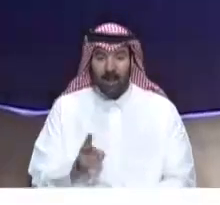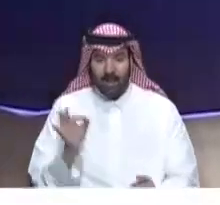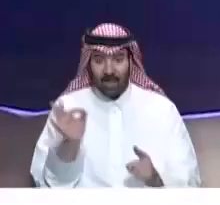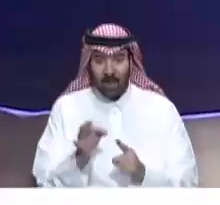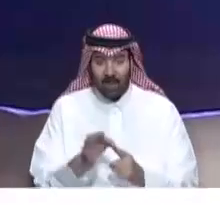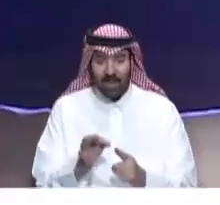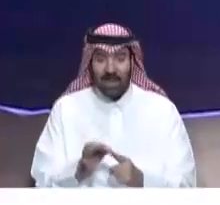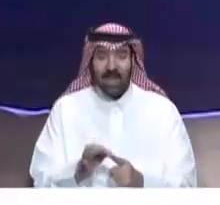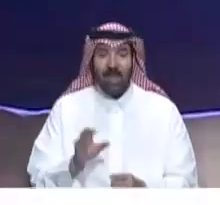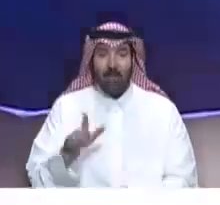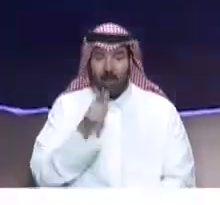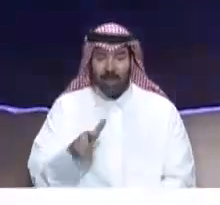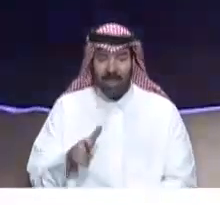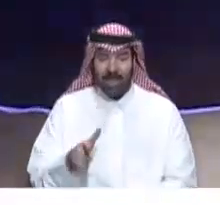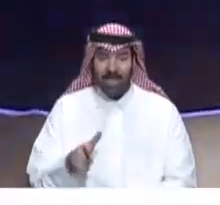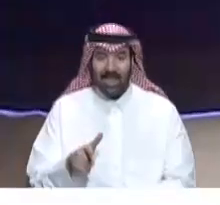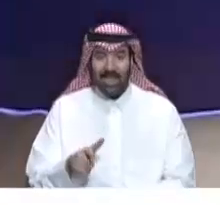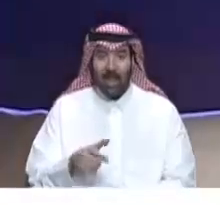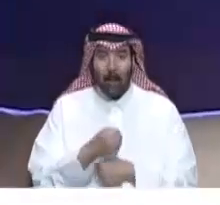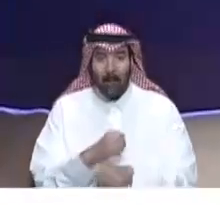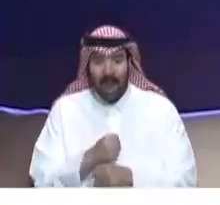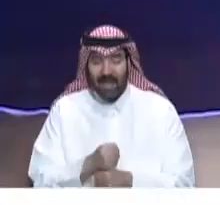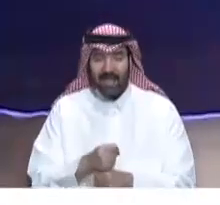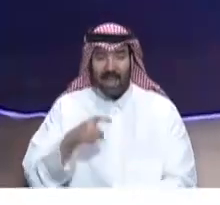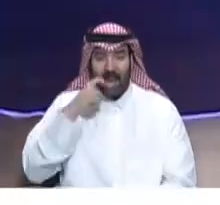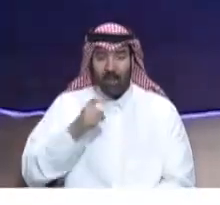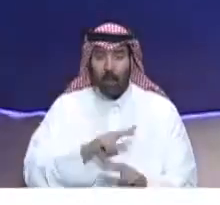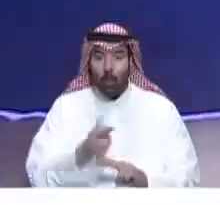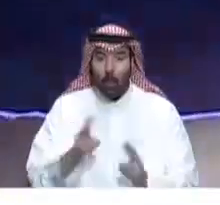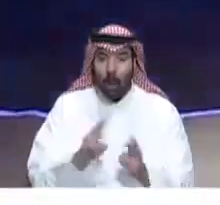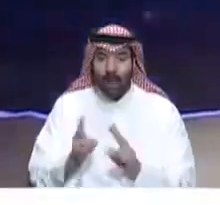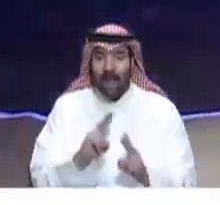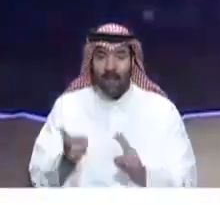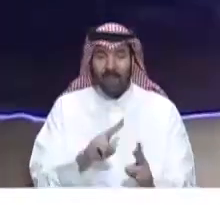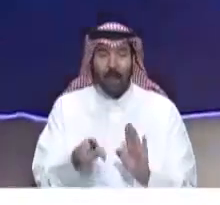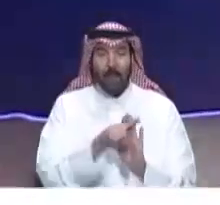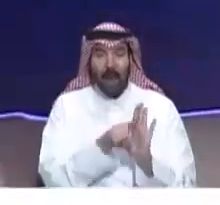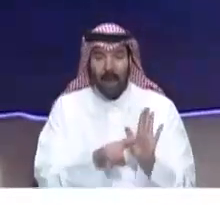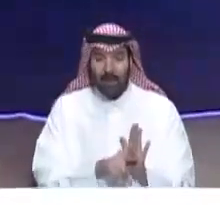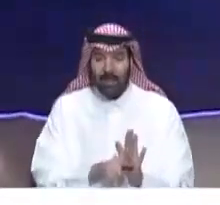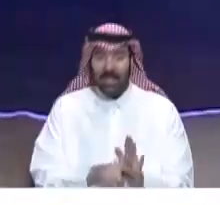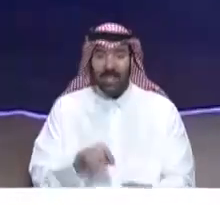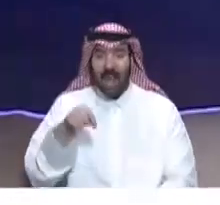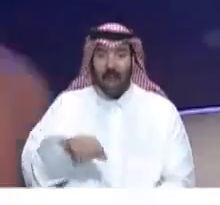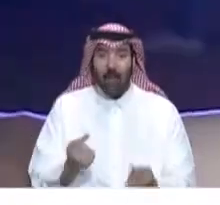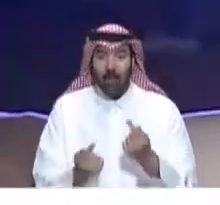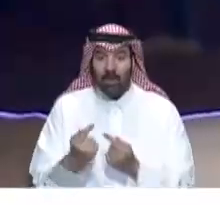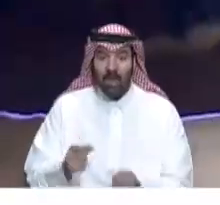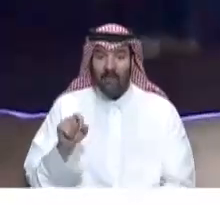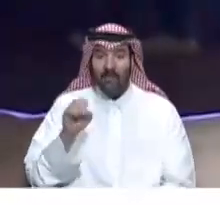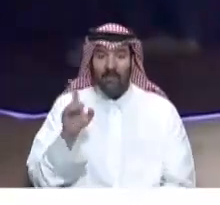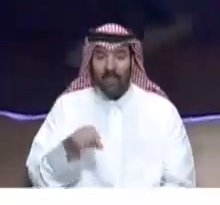بتوجيه من سعادة الأمين أن يكون هناك تنوع في هذه الفعاليات. نأتي إلى منتزه يعني الفجر، هناك